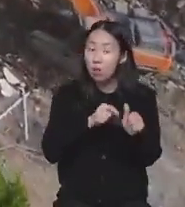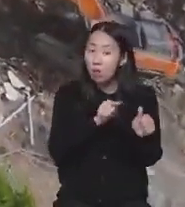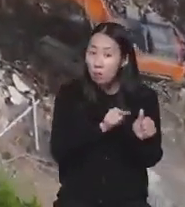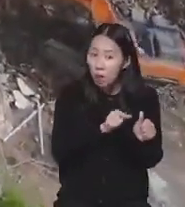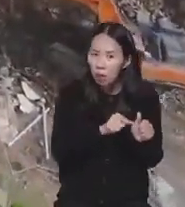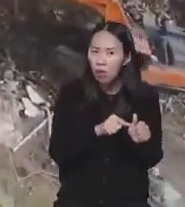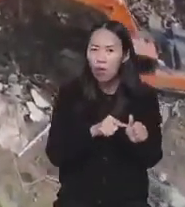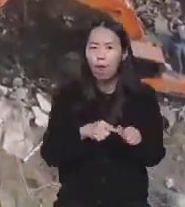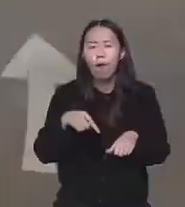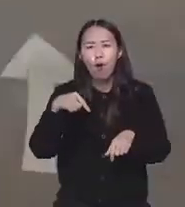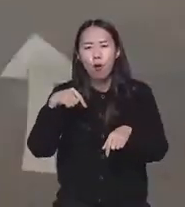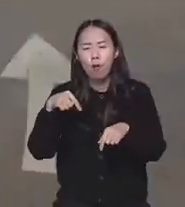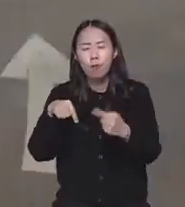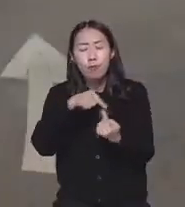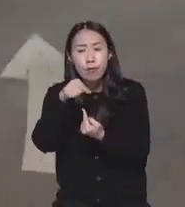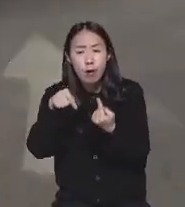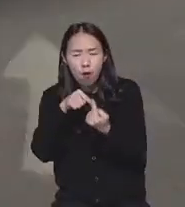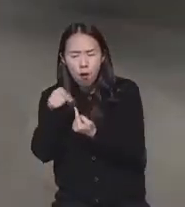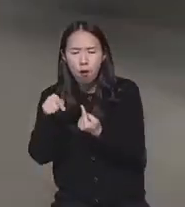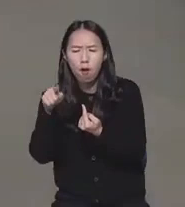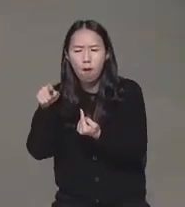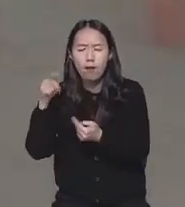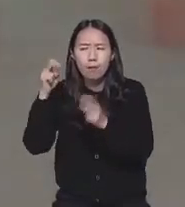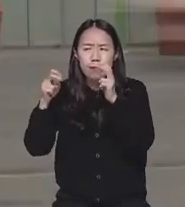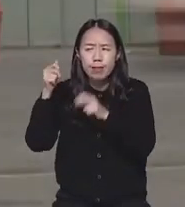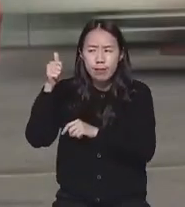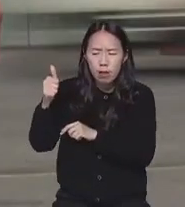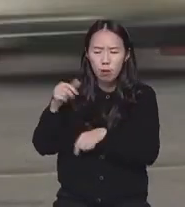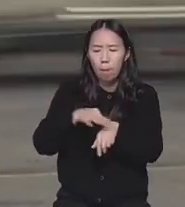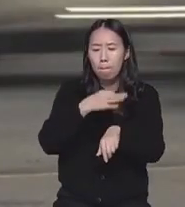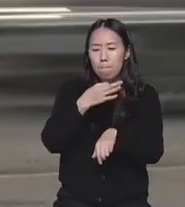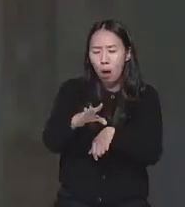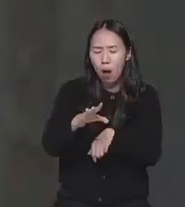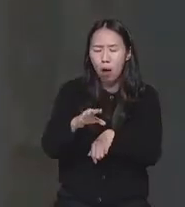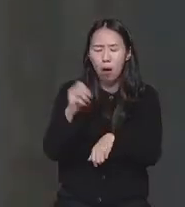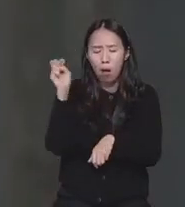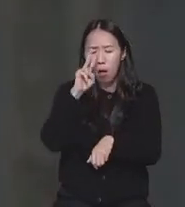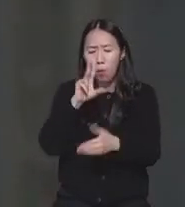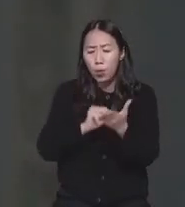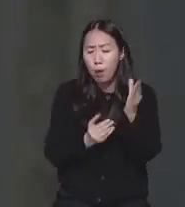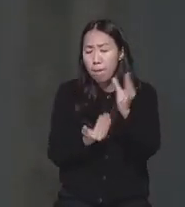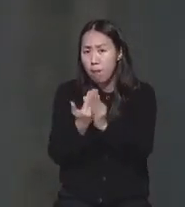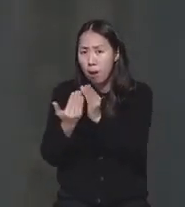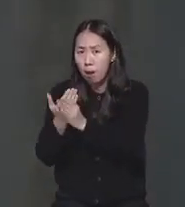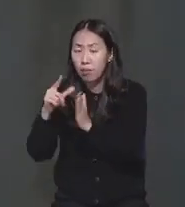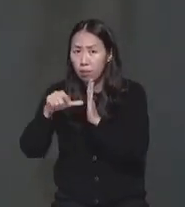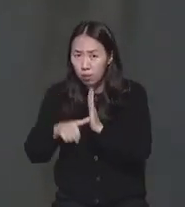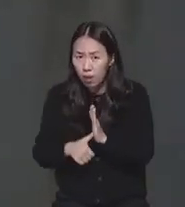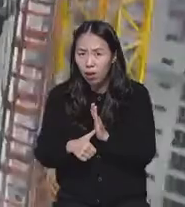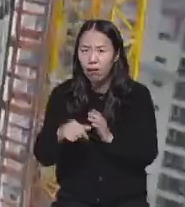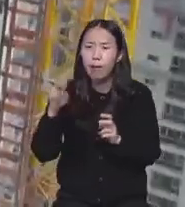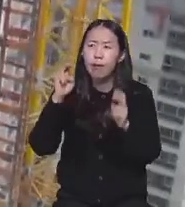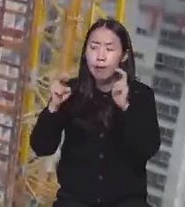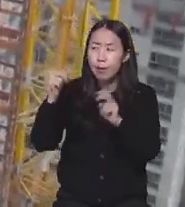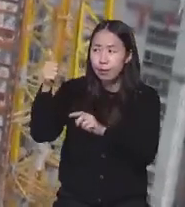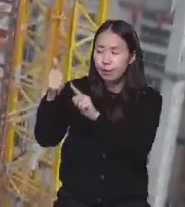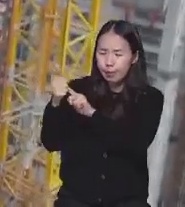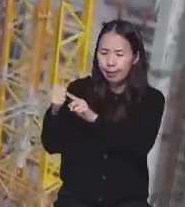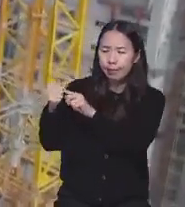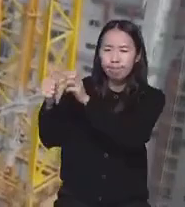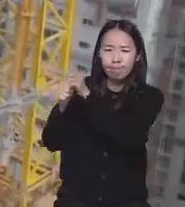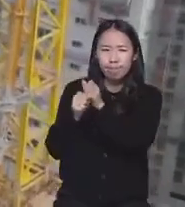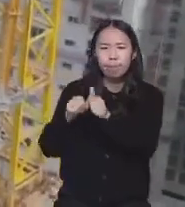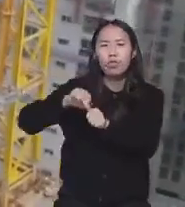중대재해처벌법은 경영 책임자의 안전조치 소홀로 산업재해나 시민재해 등 인명피해가 발생할 경우 경영 책임자를